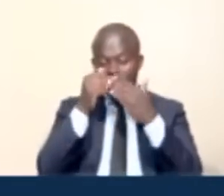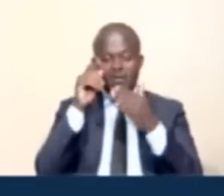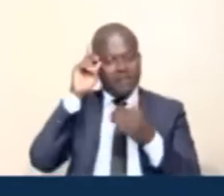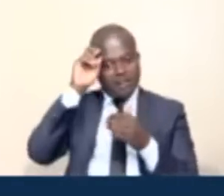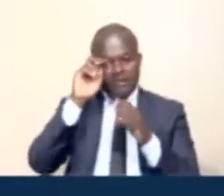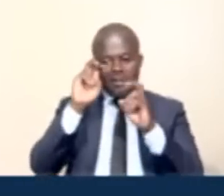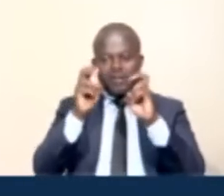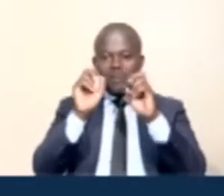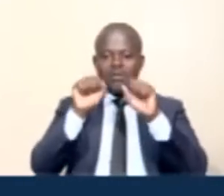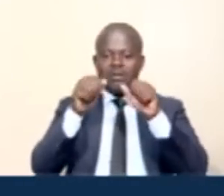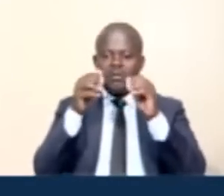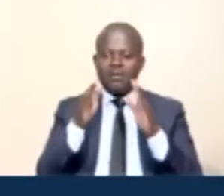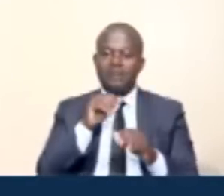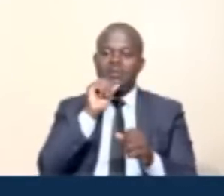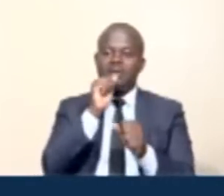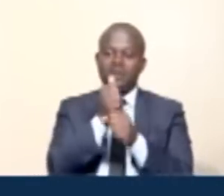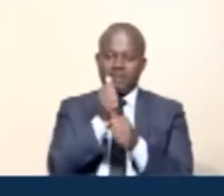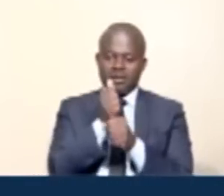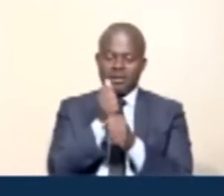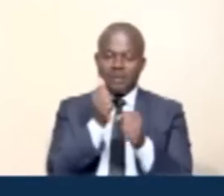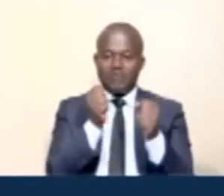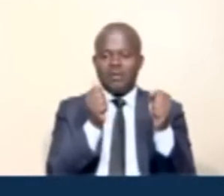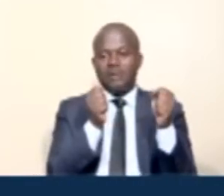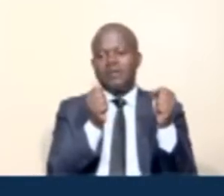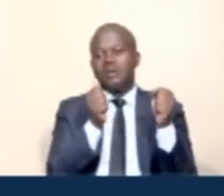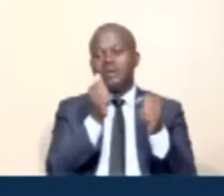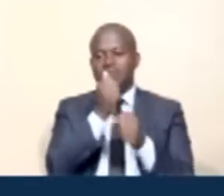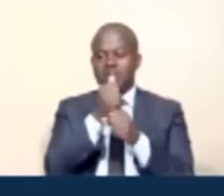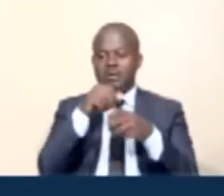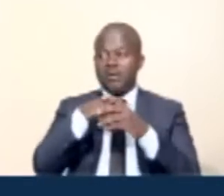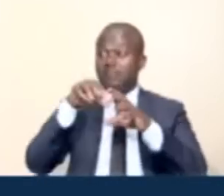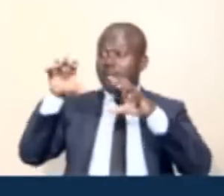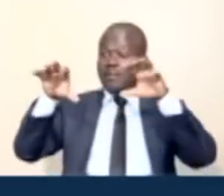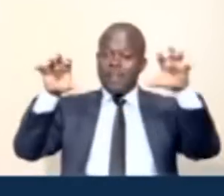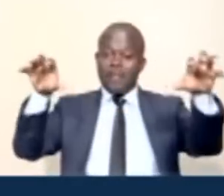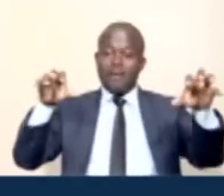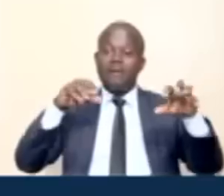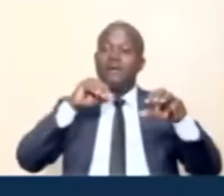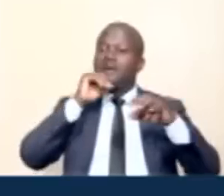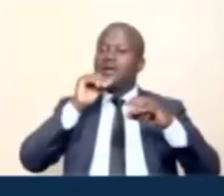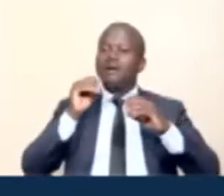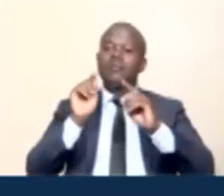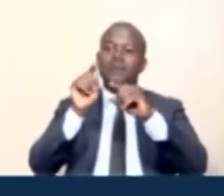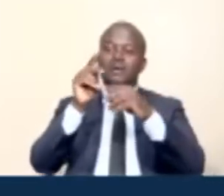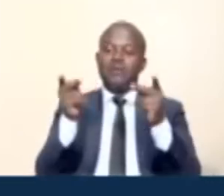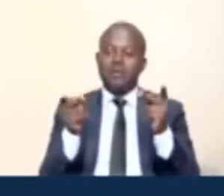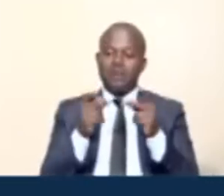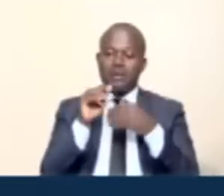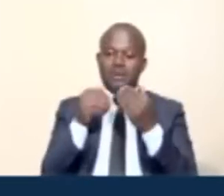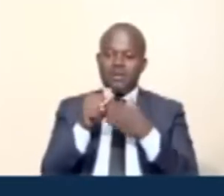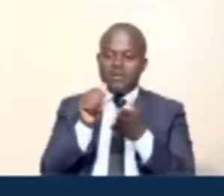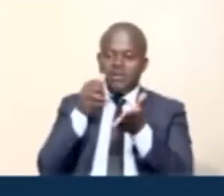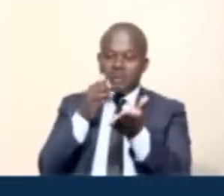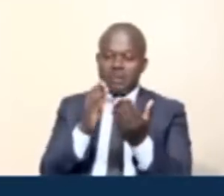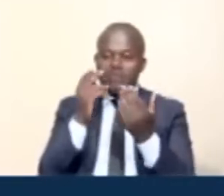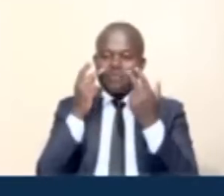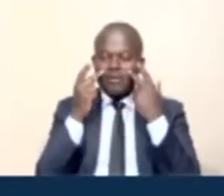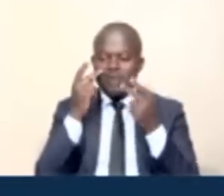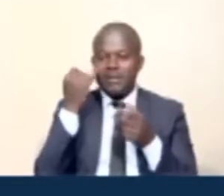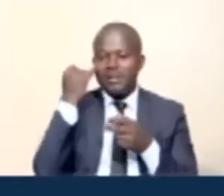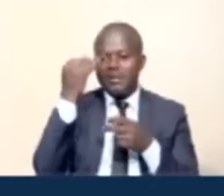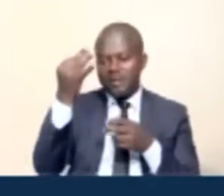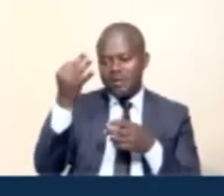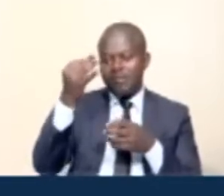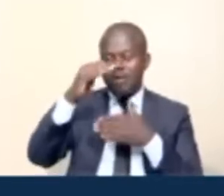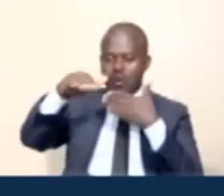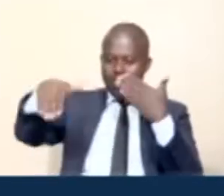yuko n'abamotari badakorera kuri bakorera mu bice bitandukanye batajya hose, ubwo umuntu yaza kurikirana akareba niba koko mu bice